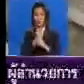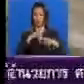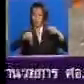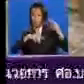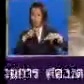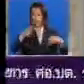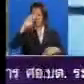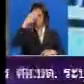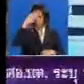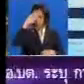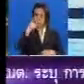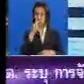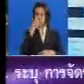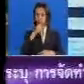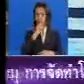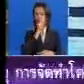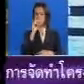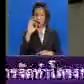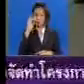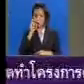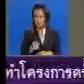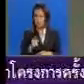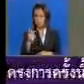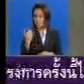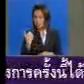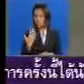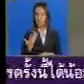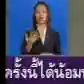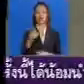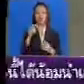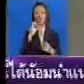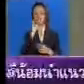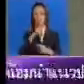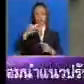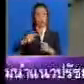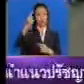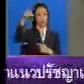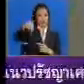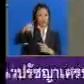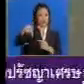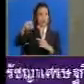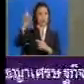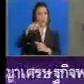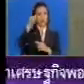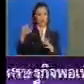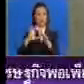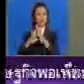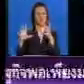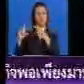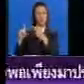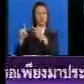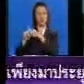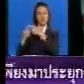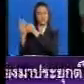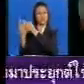าป่วยเป็นไข้หวัดใหญ่สายพันธุ์ใหม่จริงหรือไม่แต่จะจัดวางเครือข่ายเฉพาะที่อังกฤษแห่งเดียวโดยไม่รวมสกอตแลนด์แควนเวล